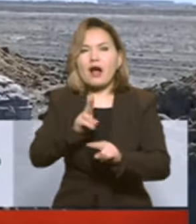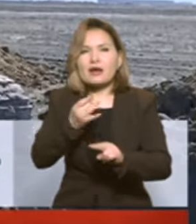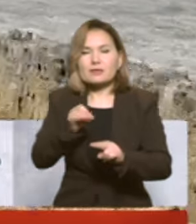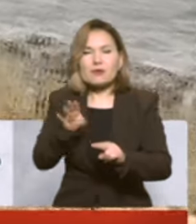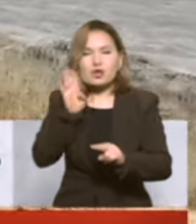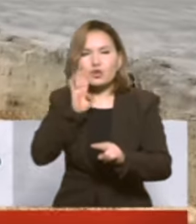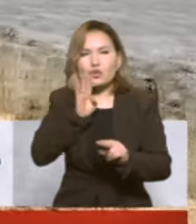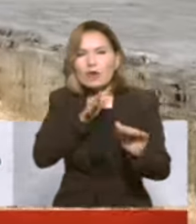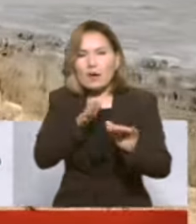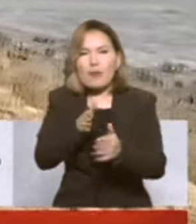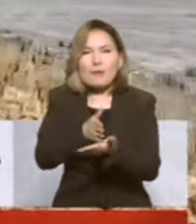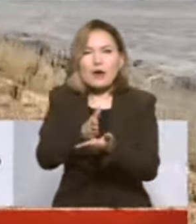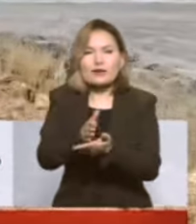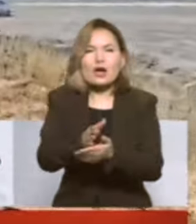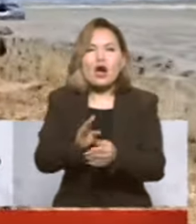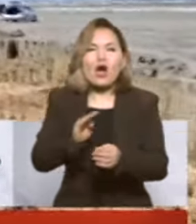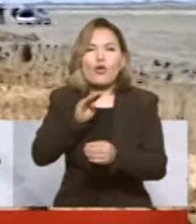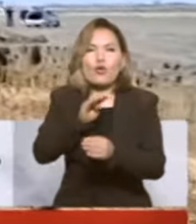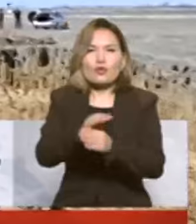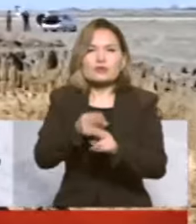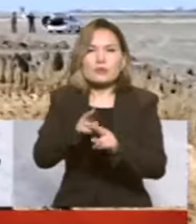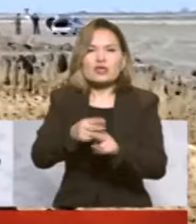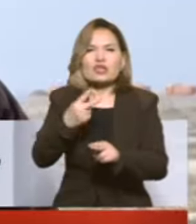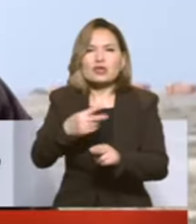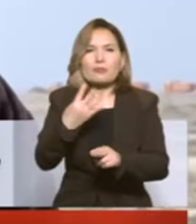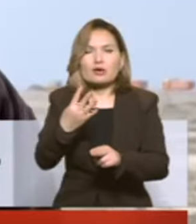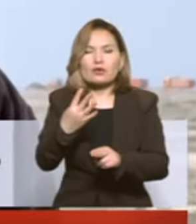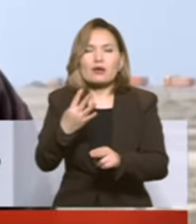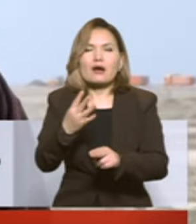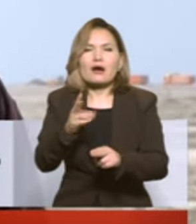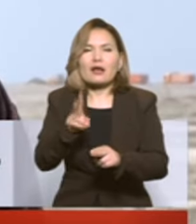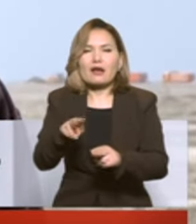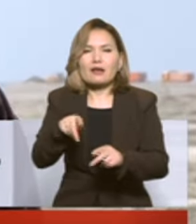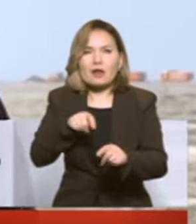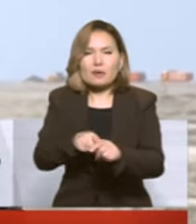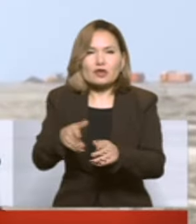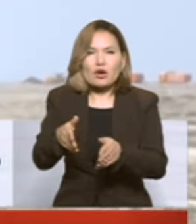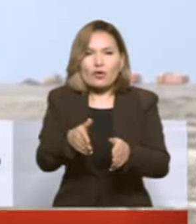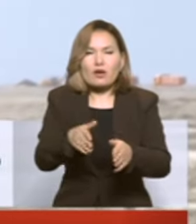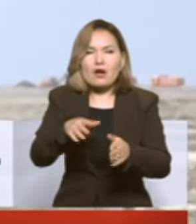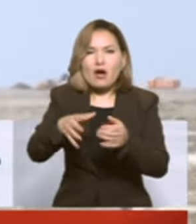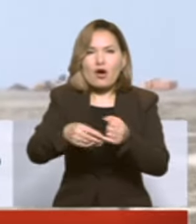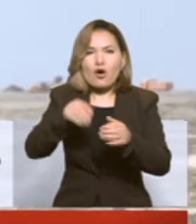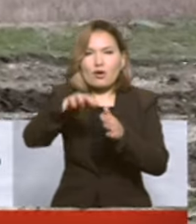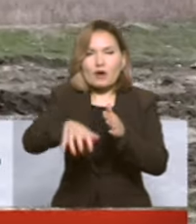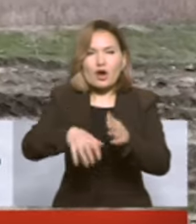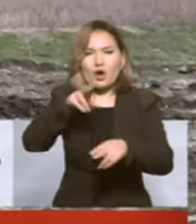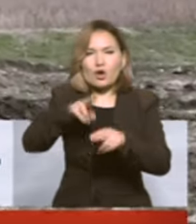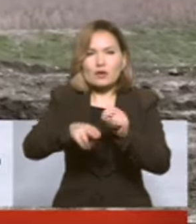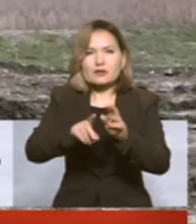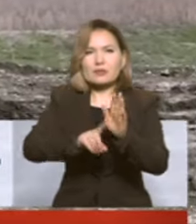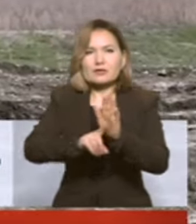бұрынғы су жүйелеріне қосымша 24 шақырымдық арық құрылысы басталған.